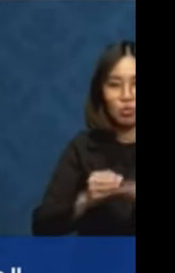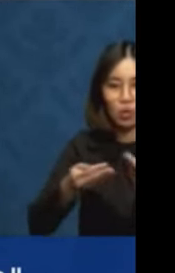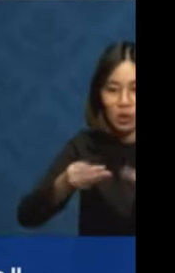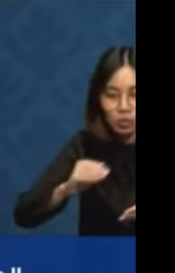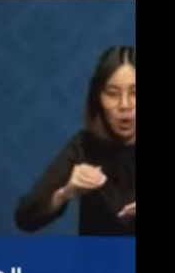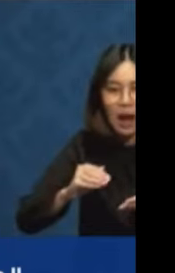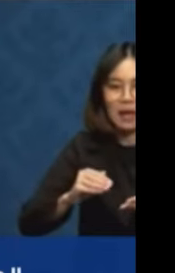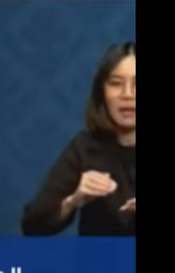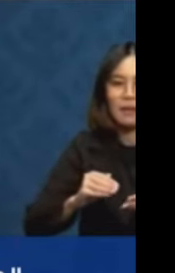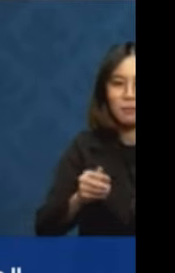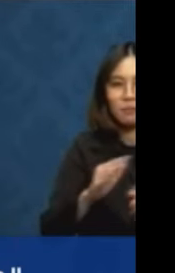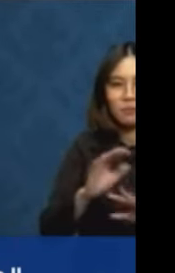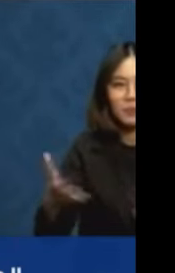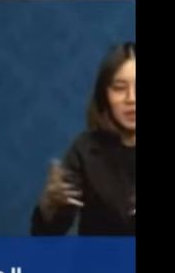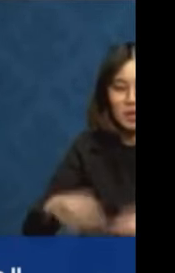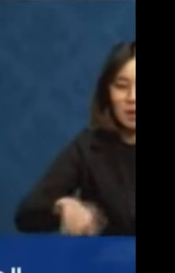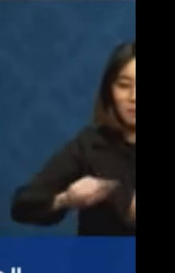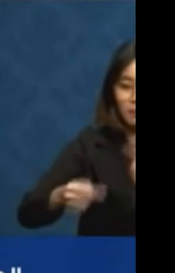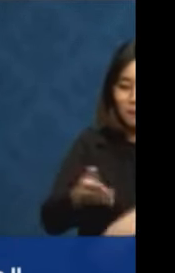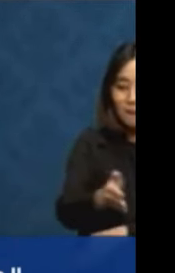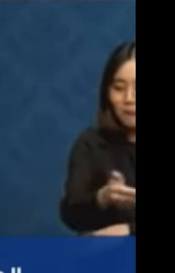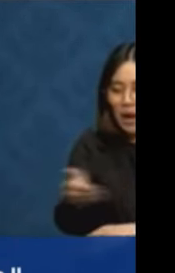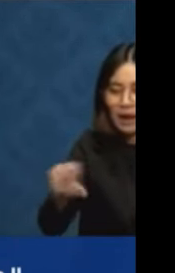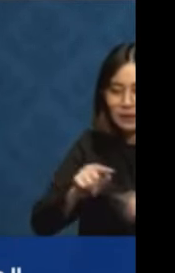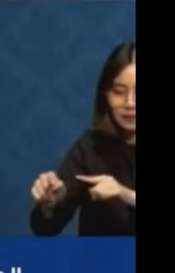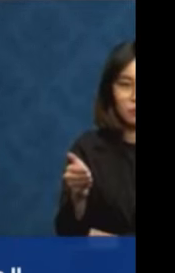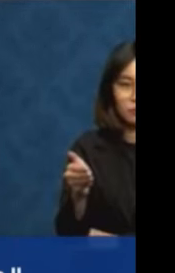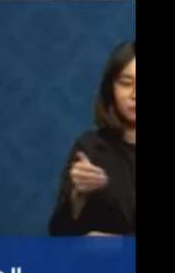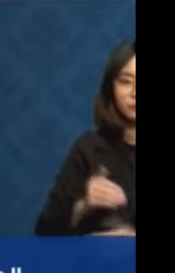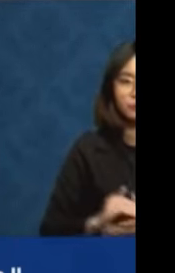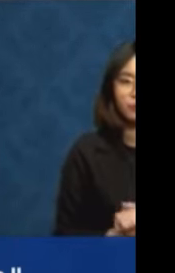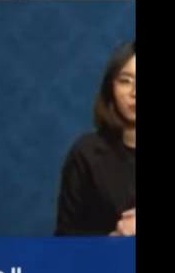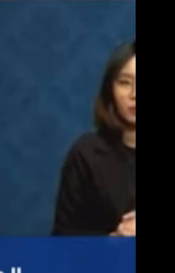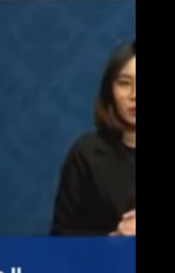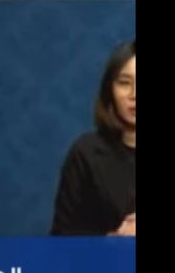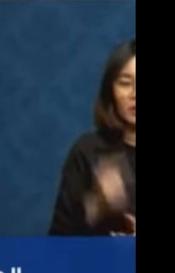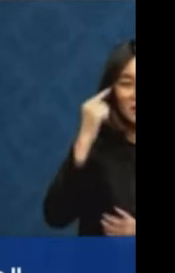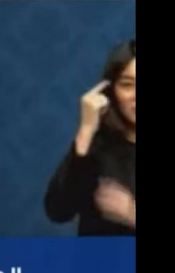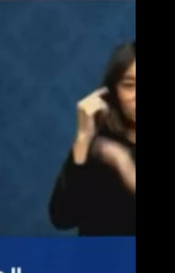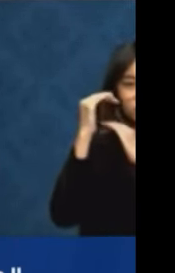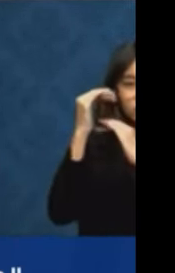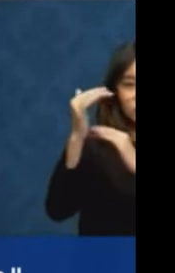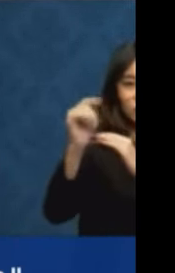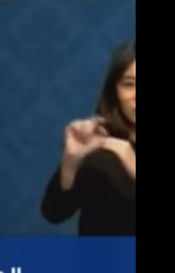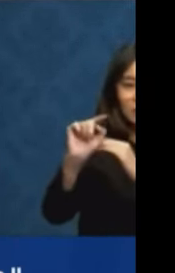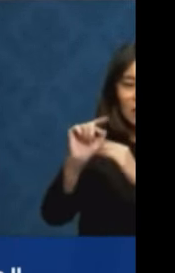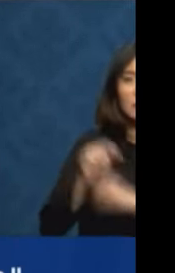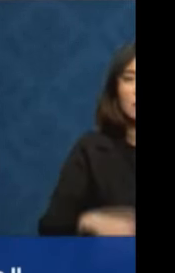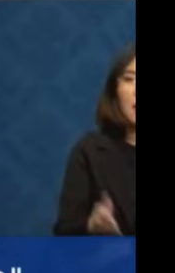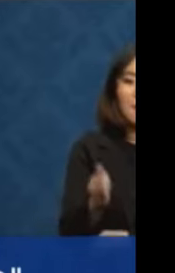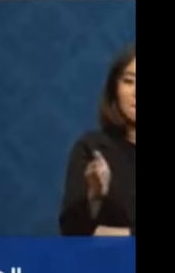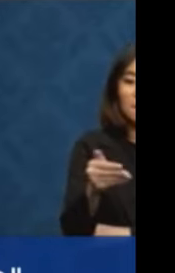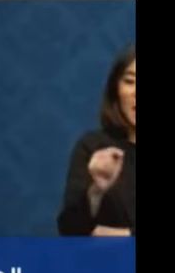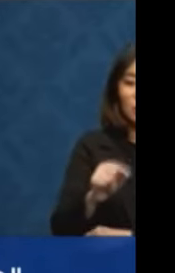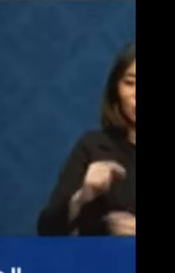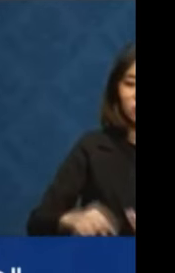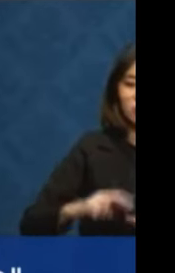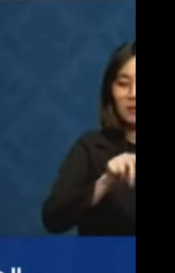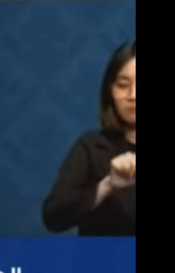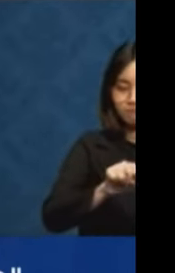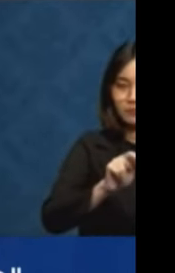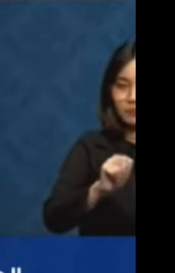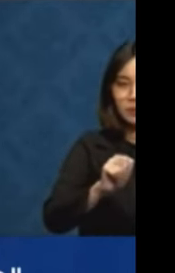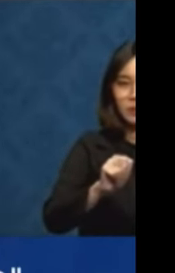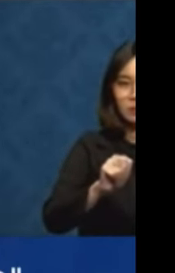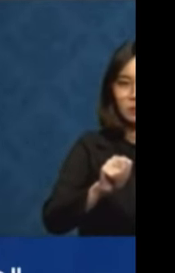แล้วเนี่ยมันก็จะไปทำให้เพื่อนๆของมันเนี่ยเป็นหมันตามไปด้วยเราคาดว่านะครับปลาที่จะผ่านการปรับเปลี่ยนโครโมโซ